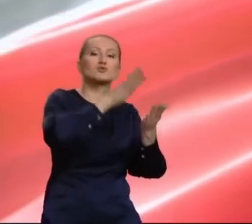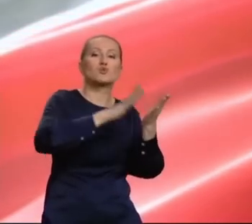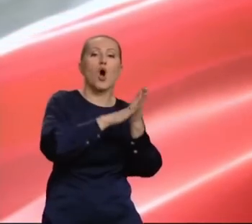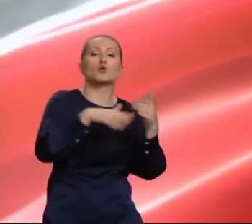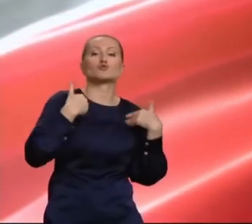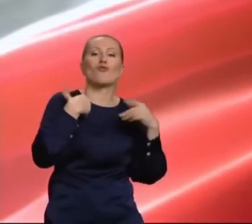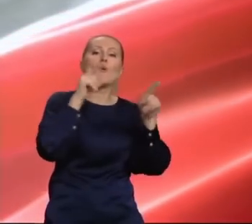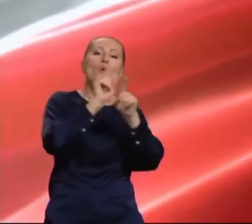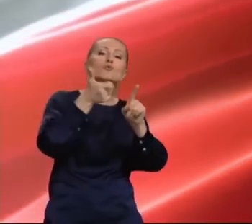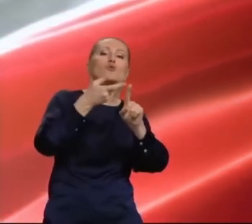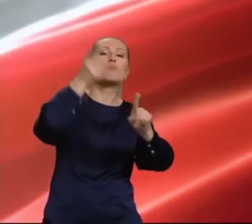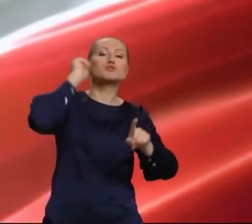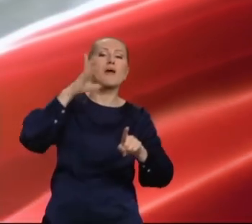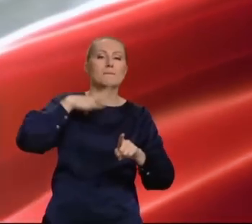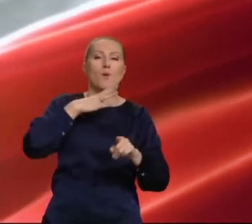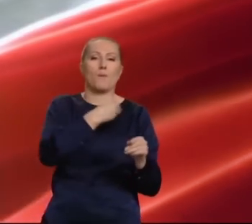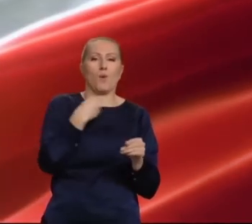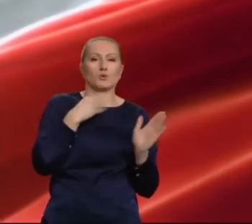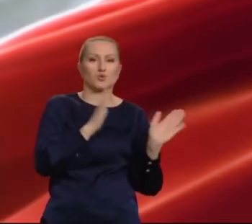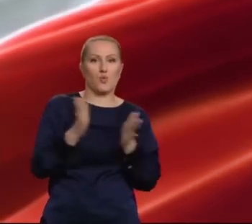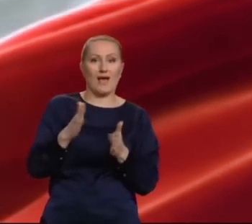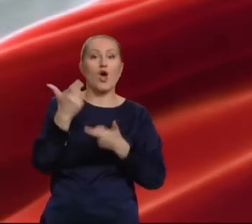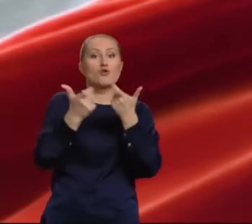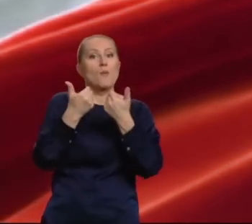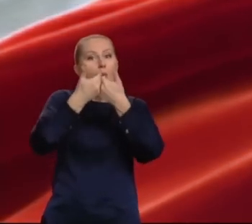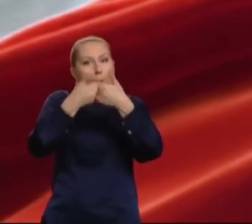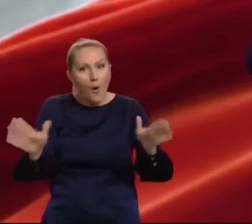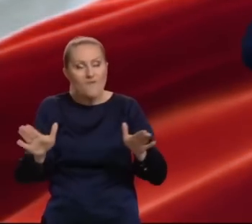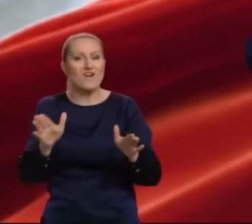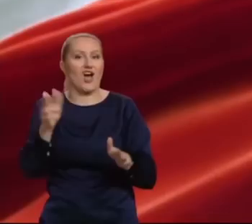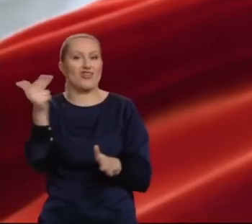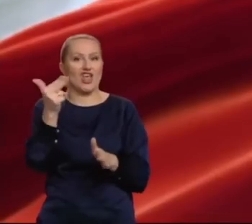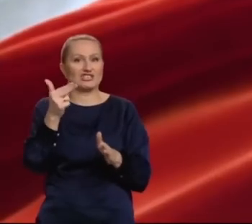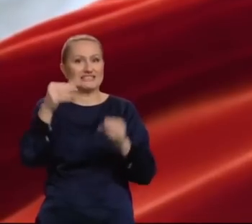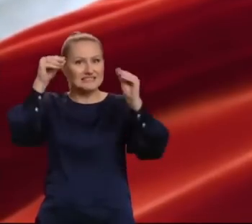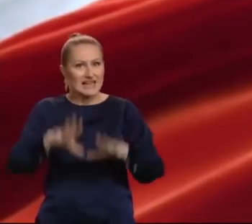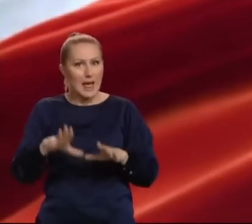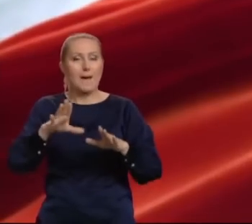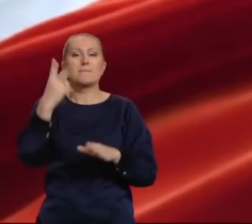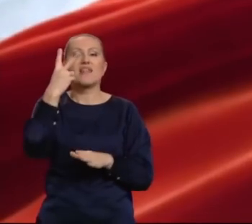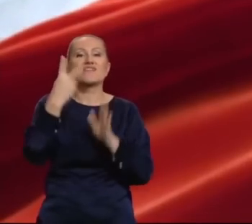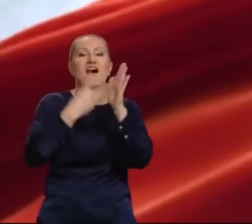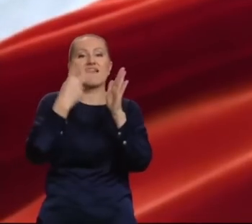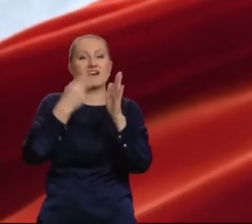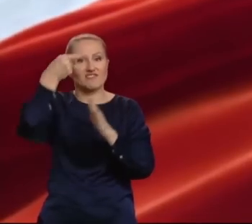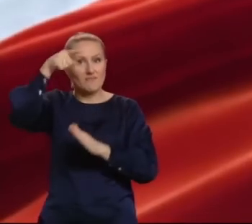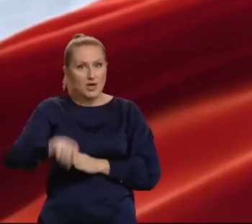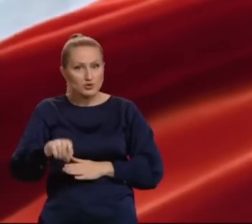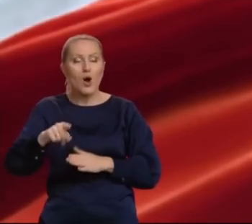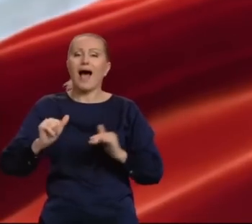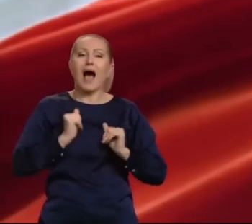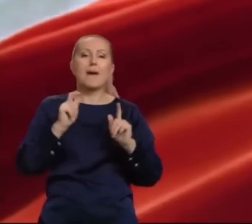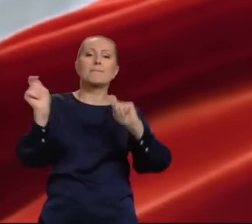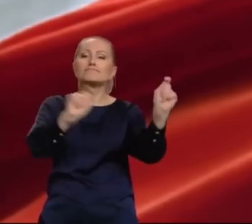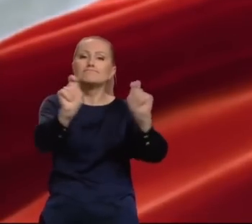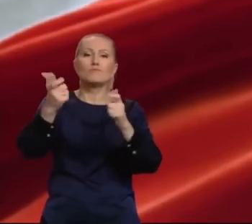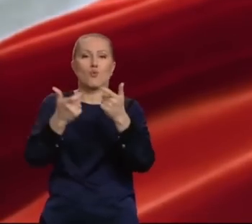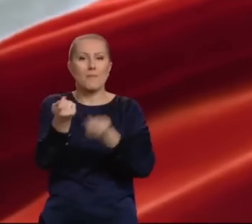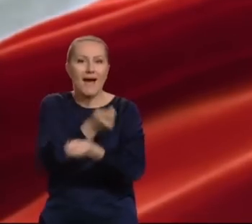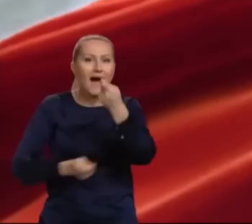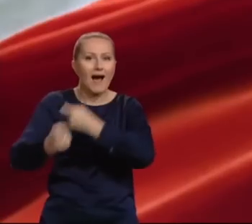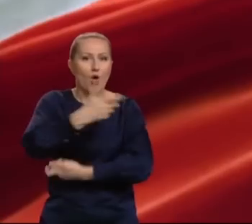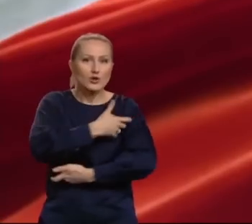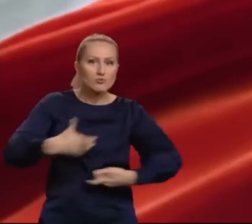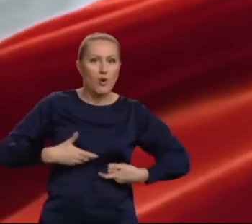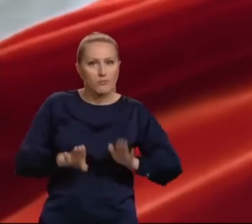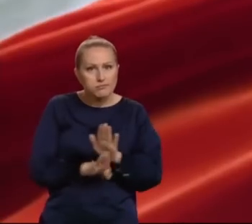Ładu. Uwolnimy też handel w dwie niedziele w miesiącu. Dobre rzeczy mówię, ale mu niestety nie wierzę. Pobudzić polski handel i polską gospodarkę, a pracujący